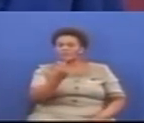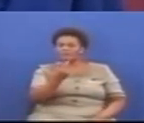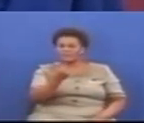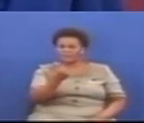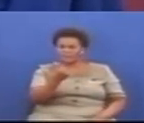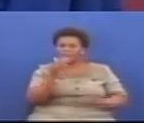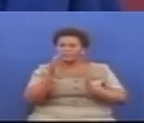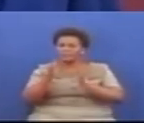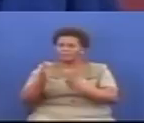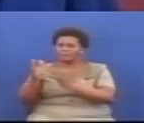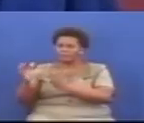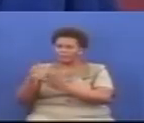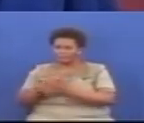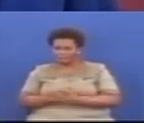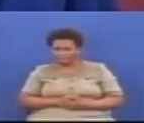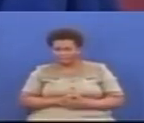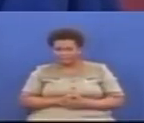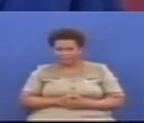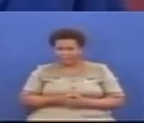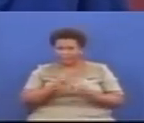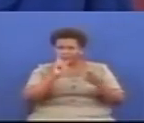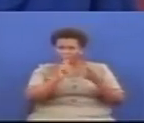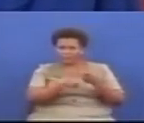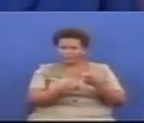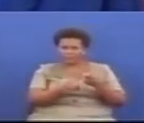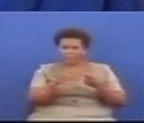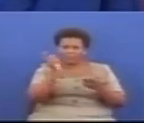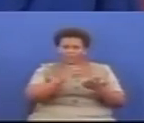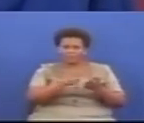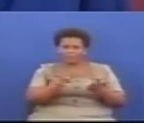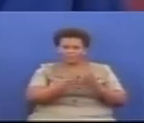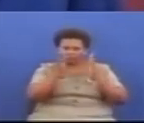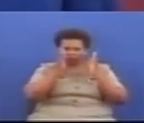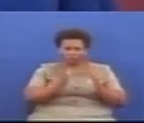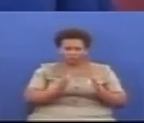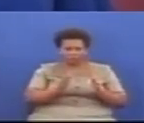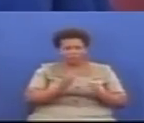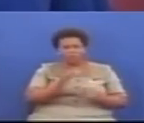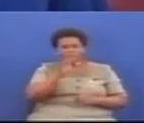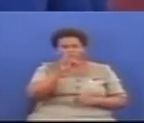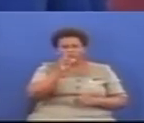na Mipango. Kwanza ni Katibu Mkuu ndugu Dr. James.